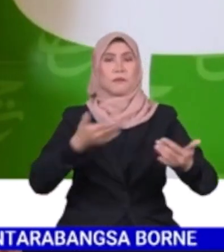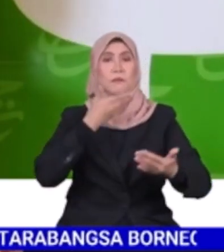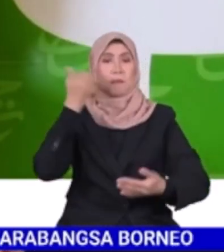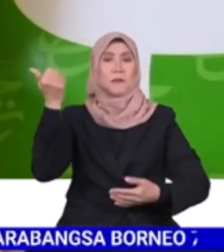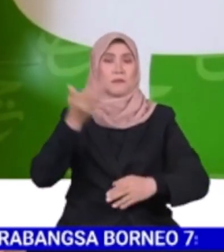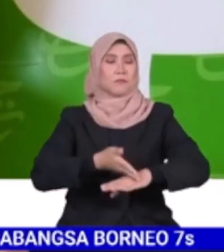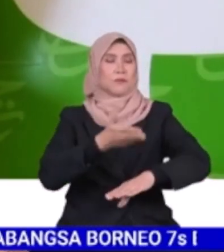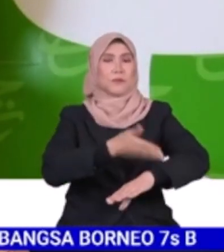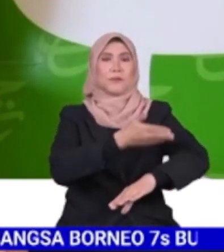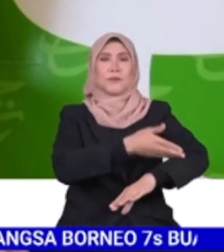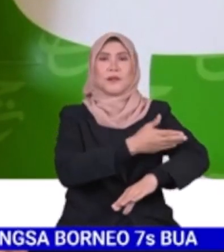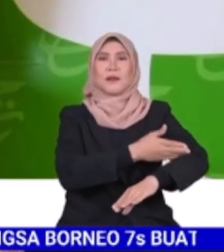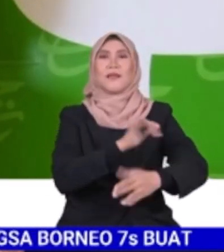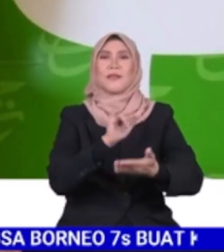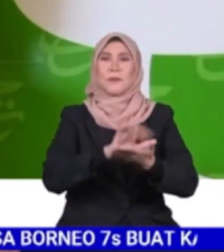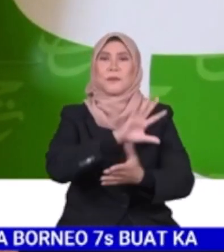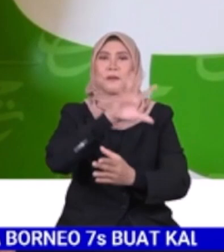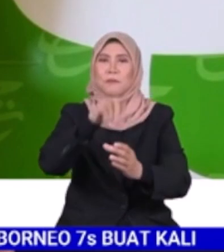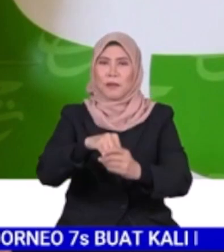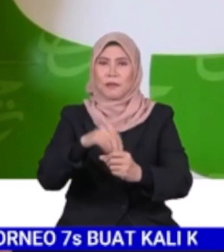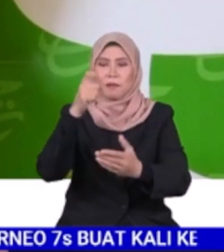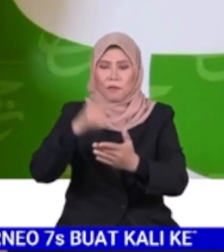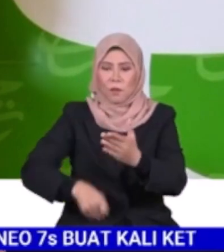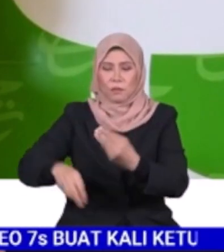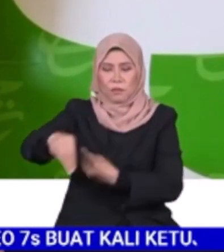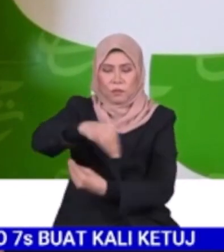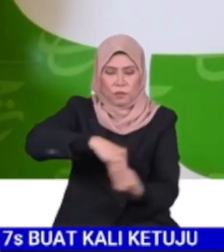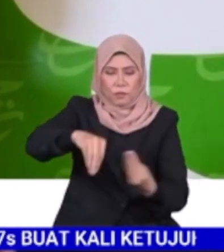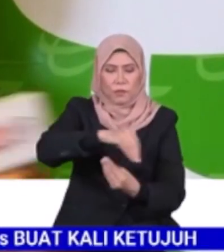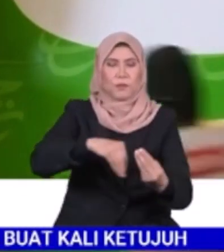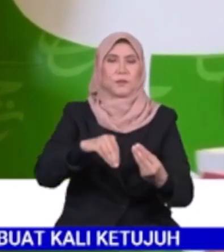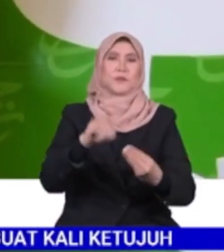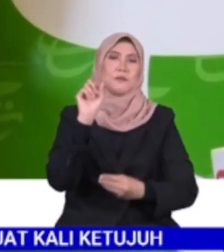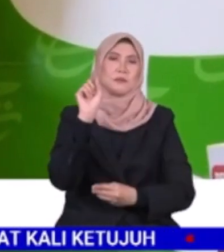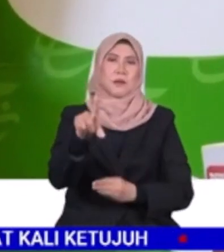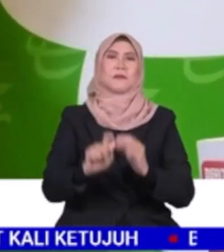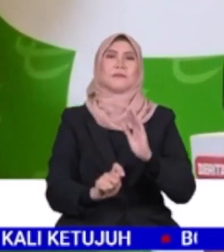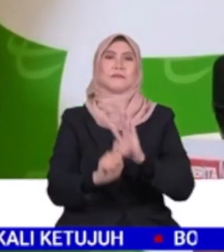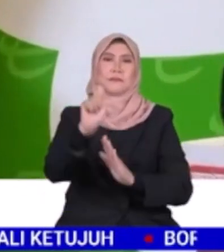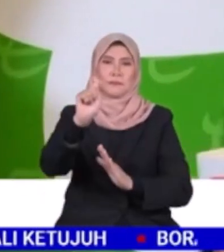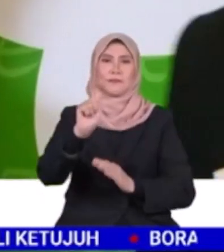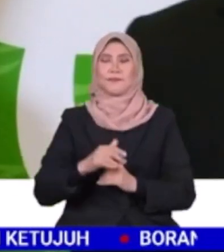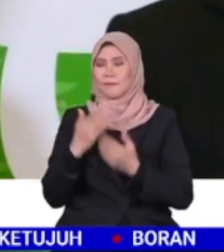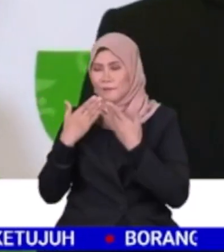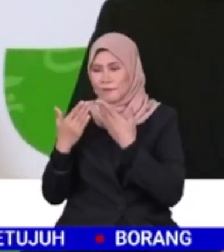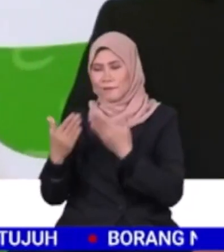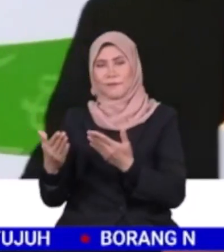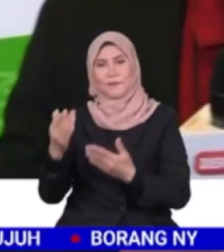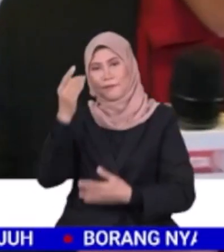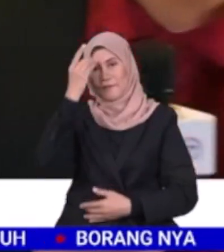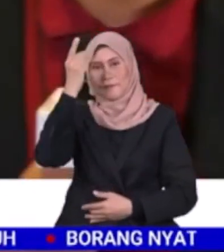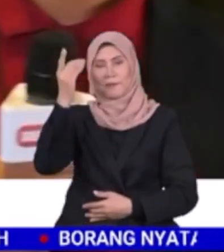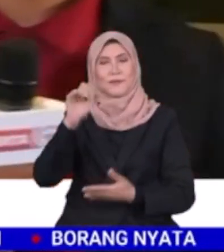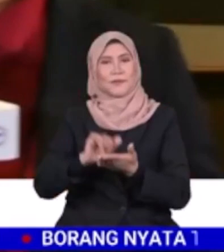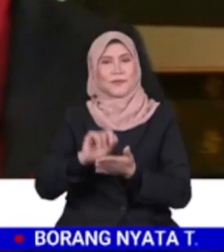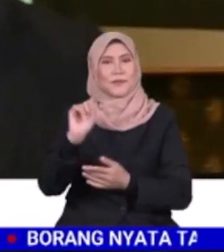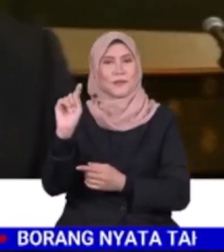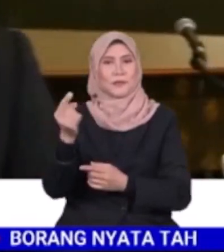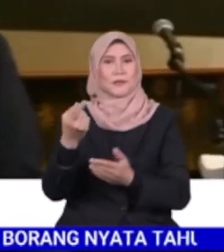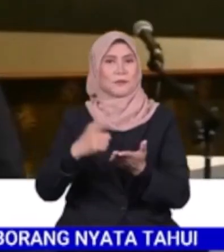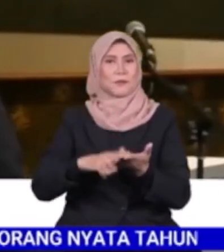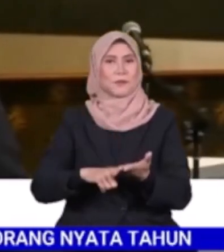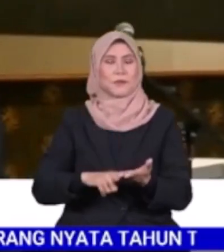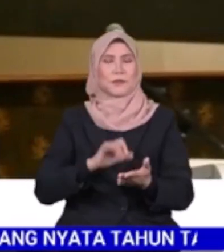Dan ini semua melibatkan kos yang yang lebih tinggi pada tahun ini Insya Allah baik terima kasih banyak saudara saya itu saja